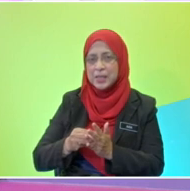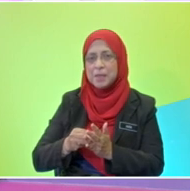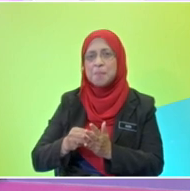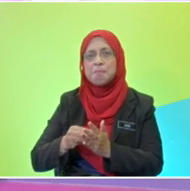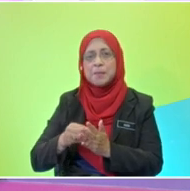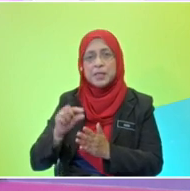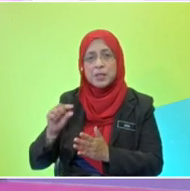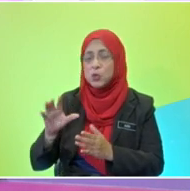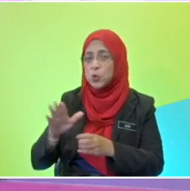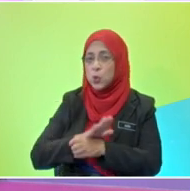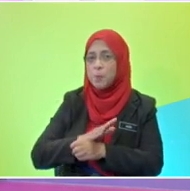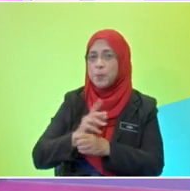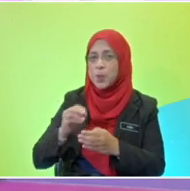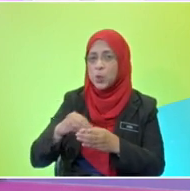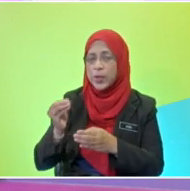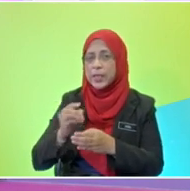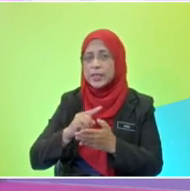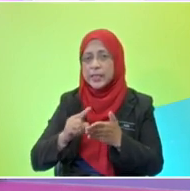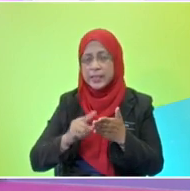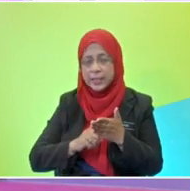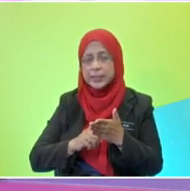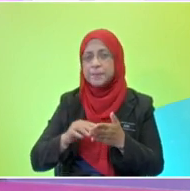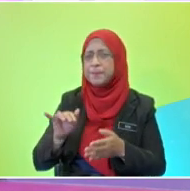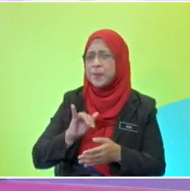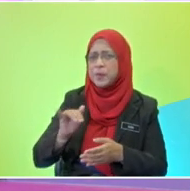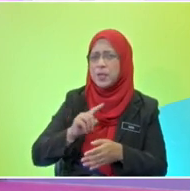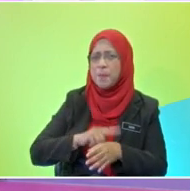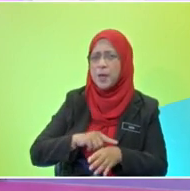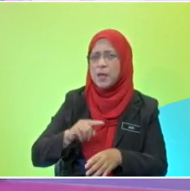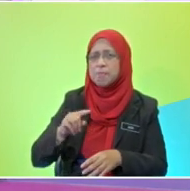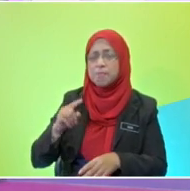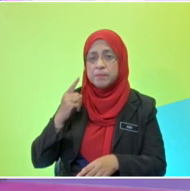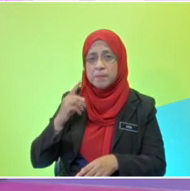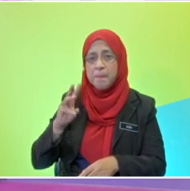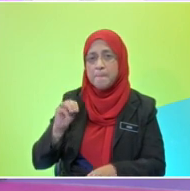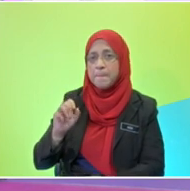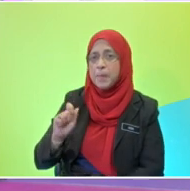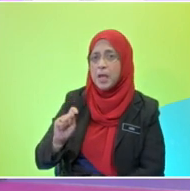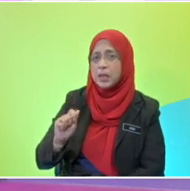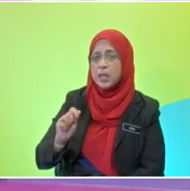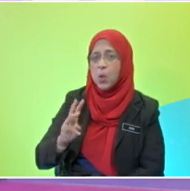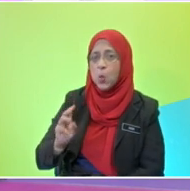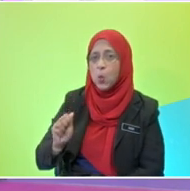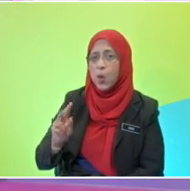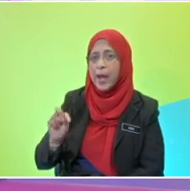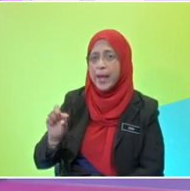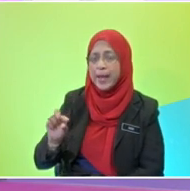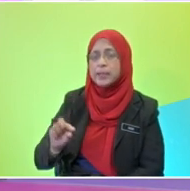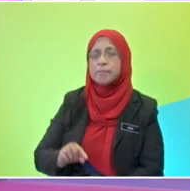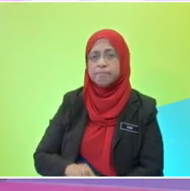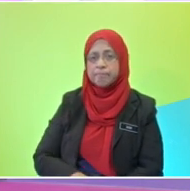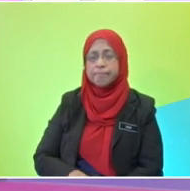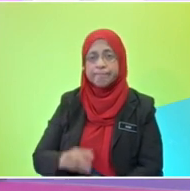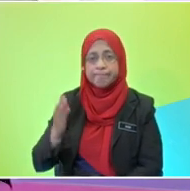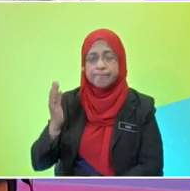begitu juga mata uang seperti dia ada mata uang emas 85 ya 85 gram emas